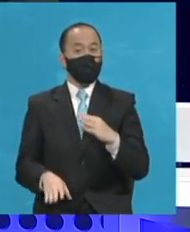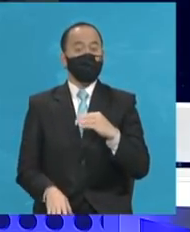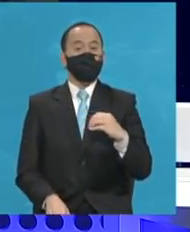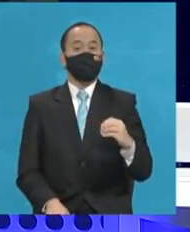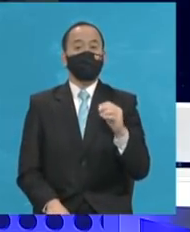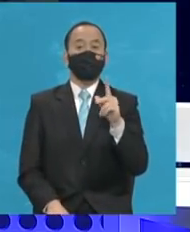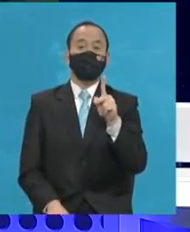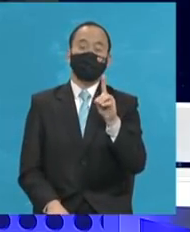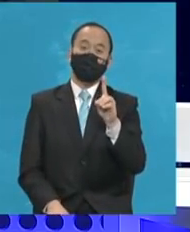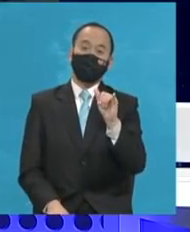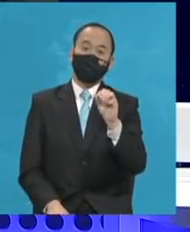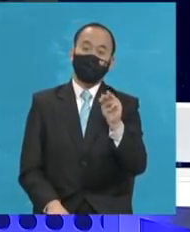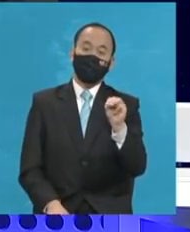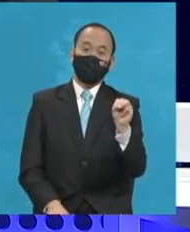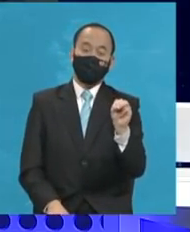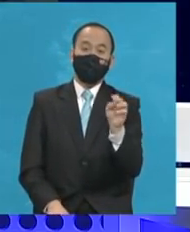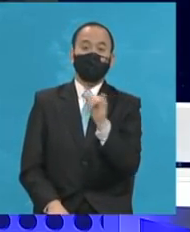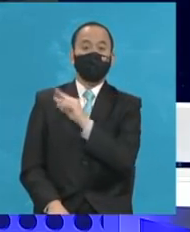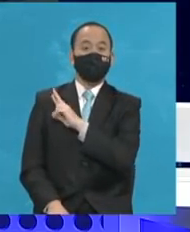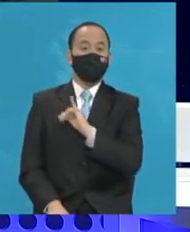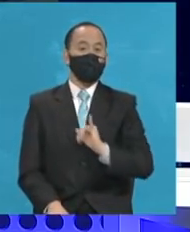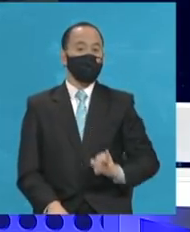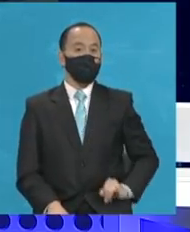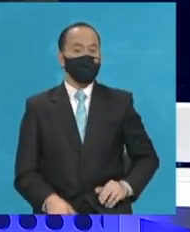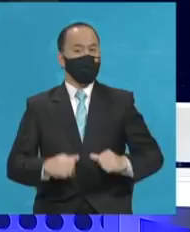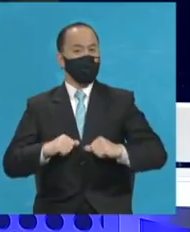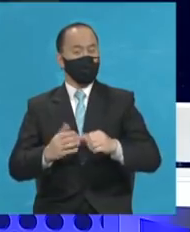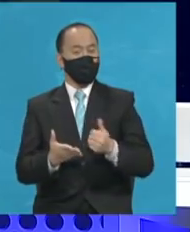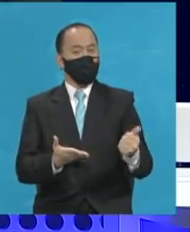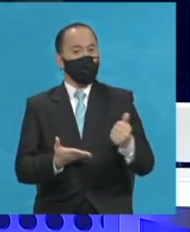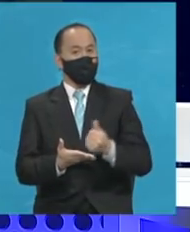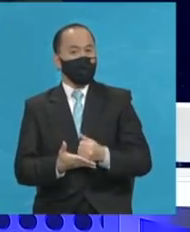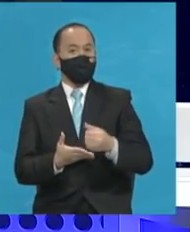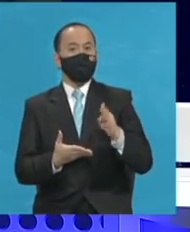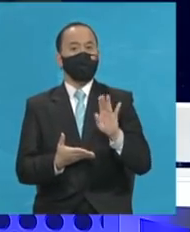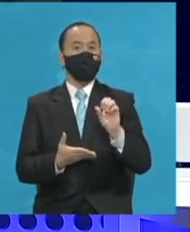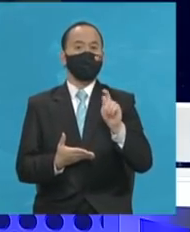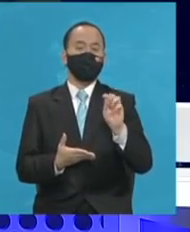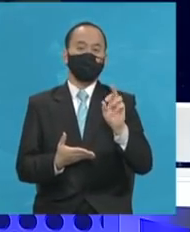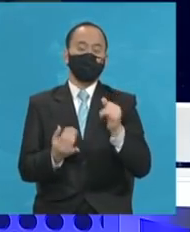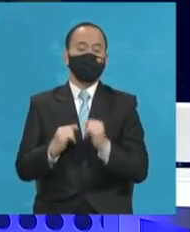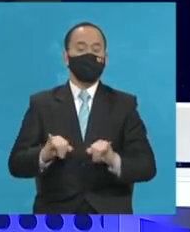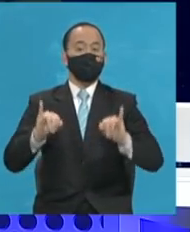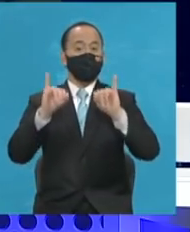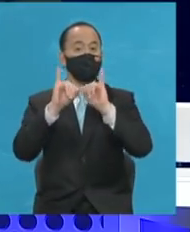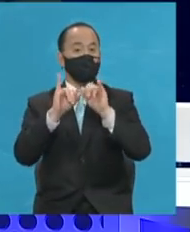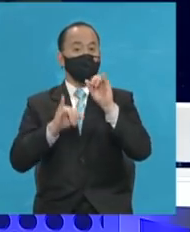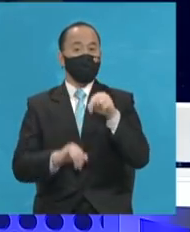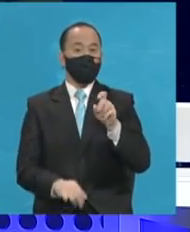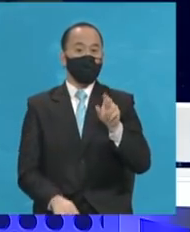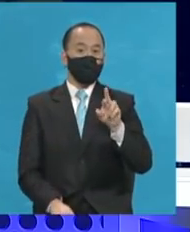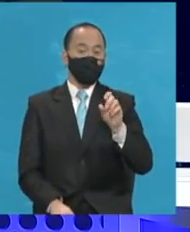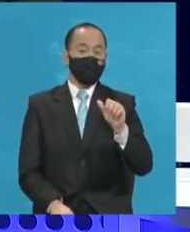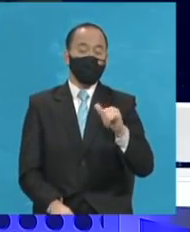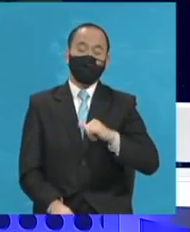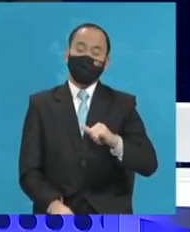kebawah duli Yang Maha Mulia Paduka seri Baginda Raja istri seterusnya berangkat ke baiturrohmah istana Nurul Iman bersama yang